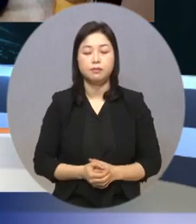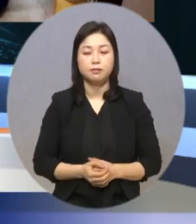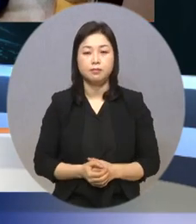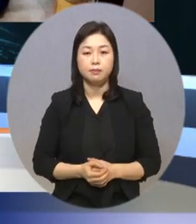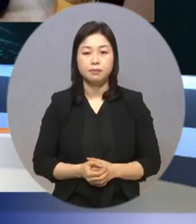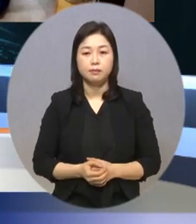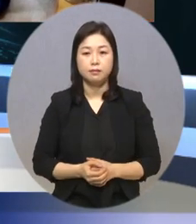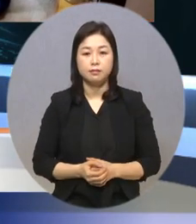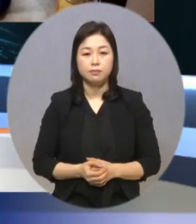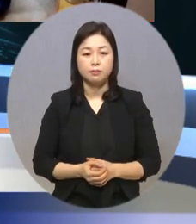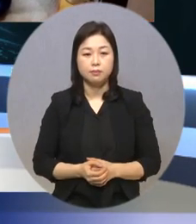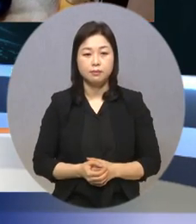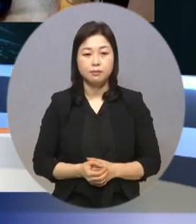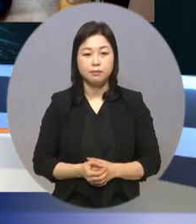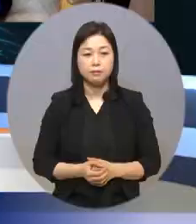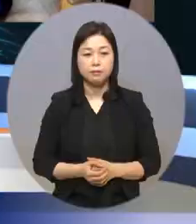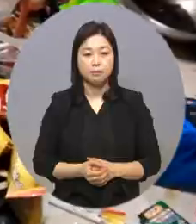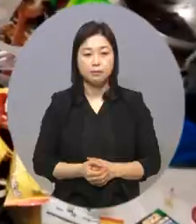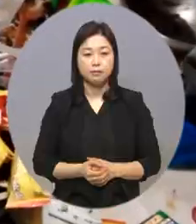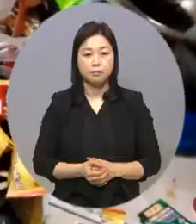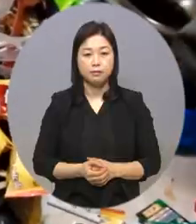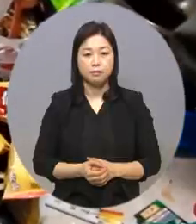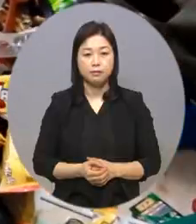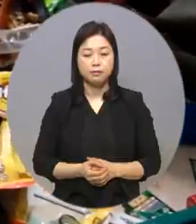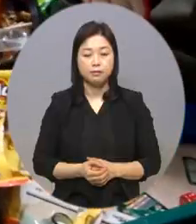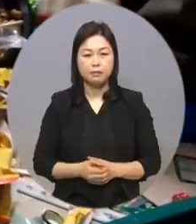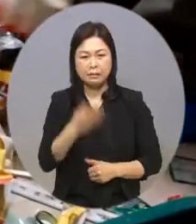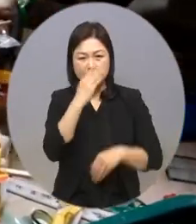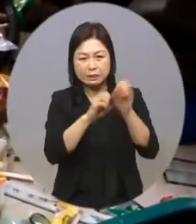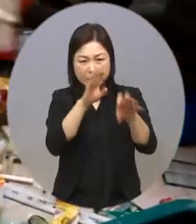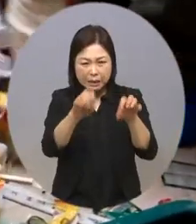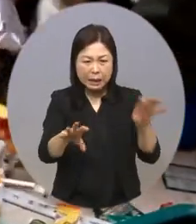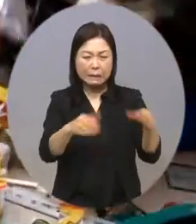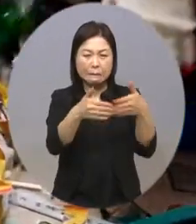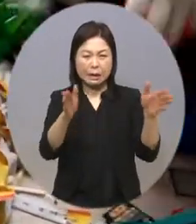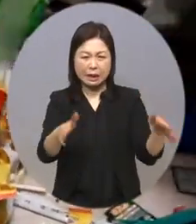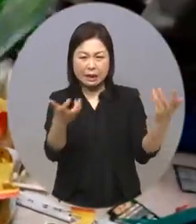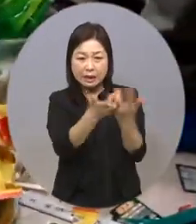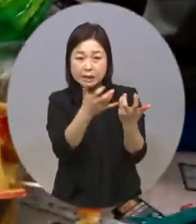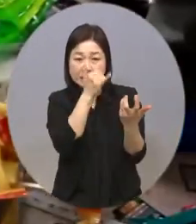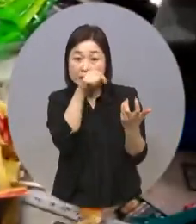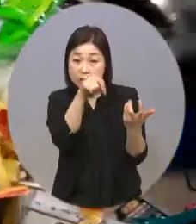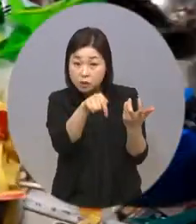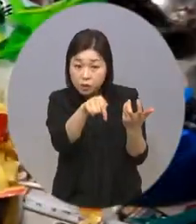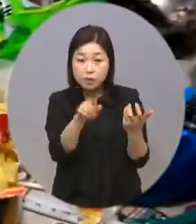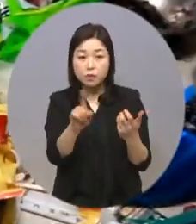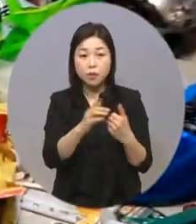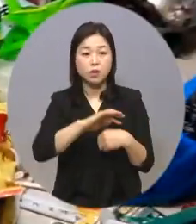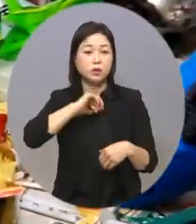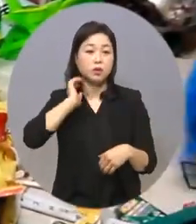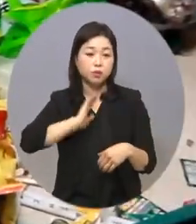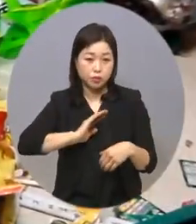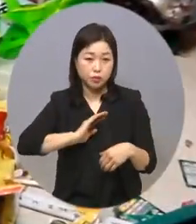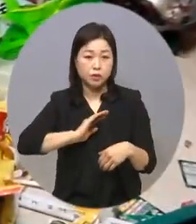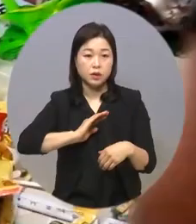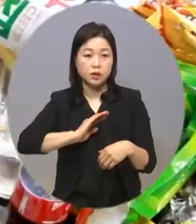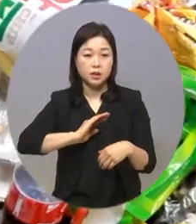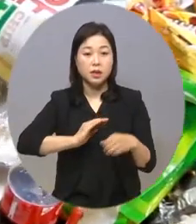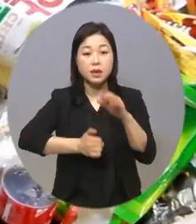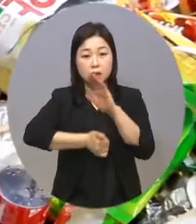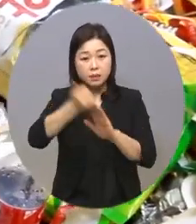정우선 기자가 보도합니다. 쓰레기가 방 안 가득 채워져 있는 이곳은 의정부시